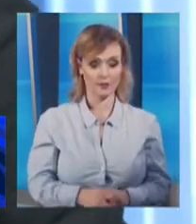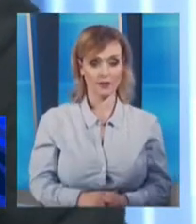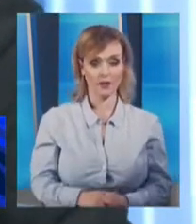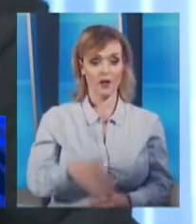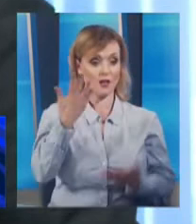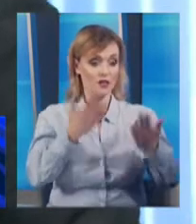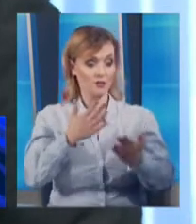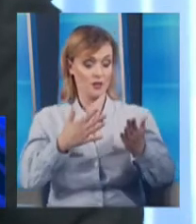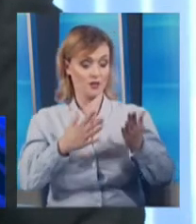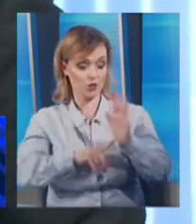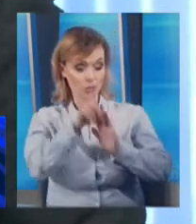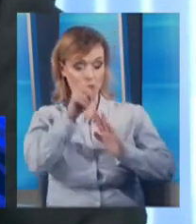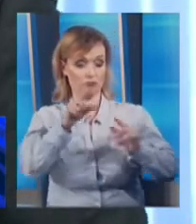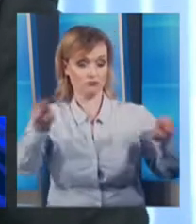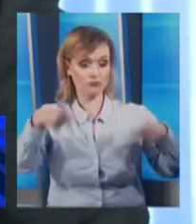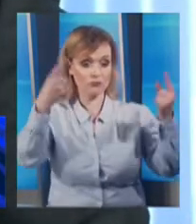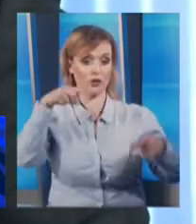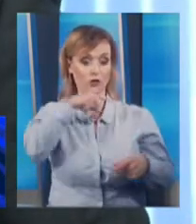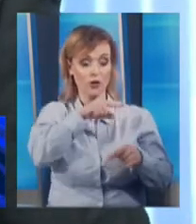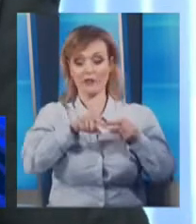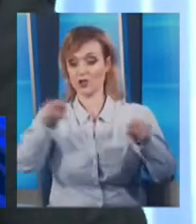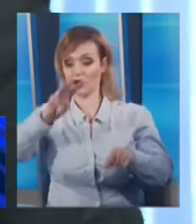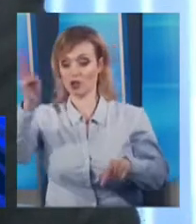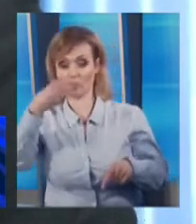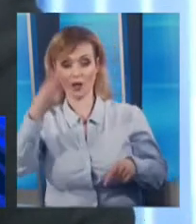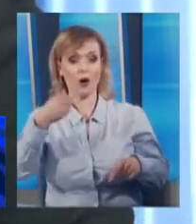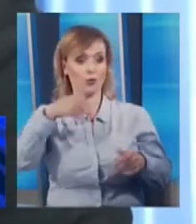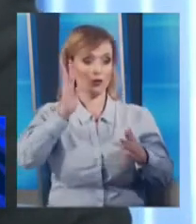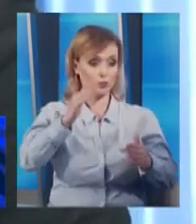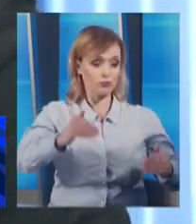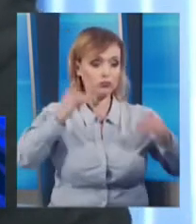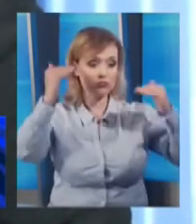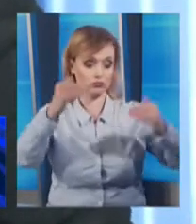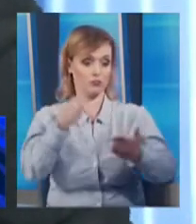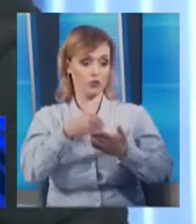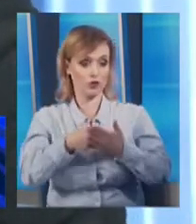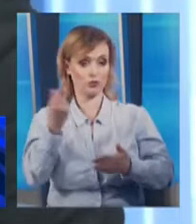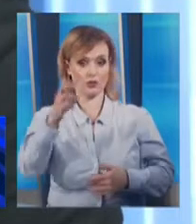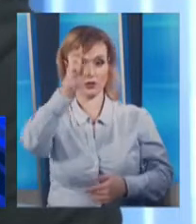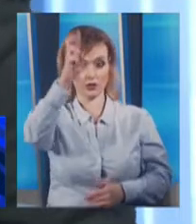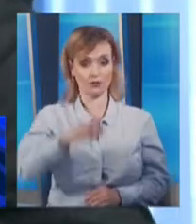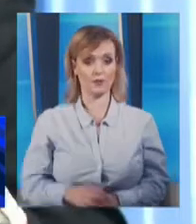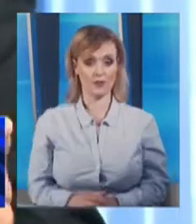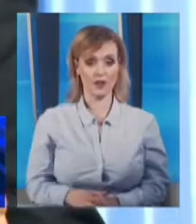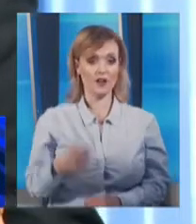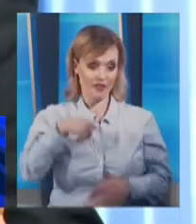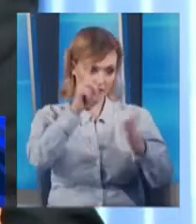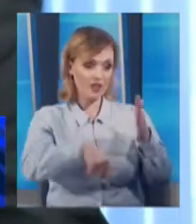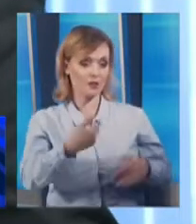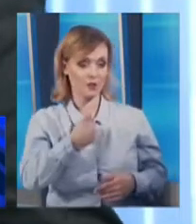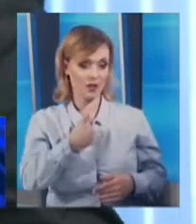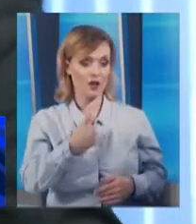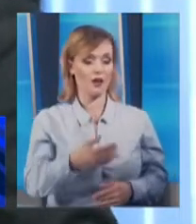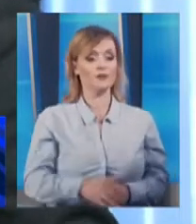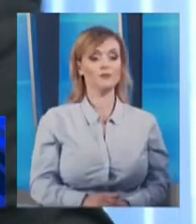detenebrizarea economiei, care ne aduce în 2-3 ani de zile peste 35-40 de miliarde de lei, credeți-mă, sunt bani. Dacă au fost bani pentru